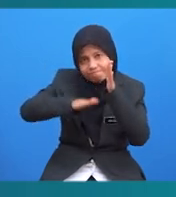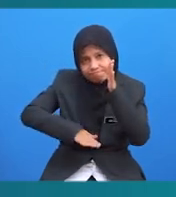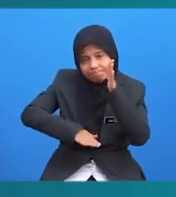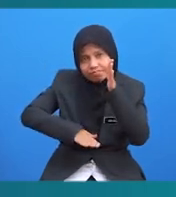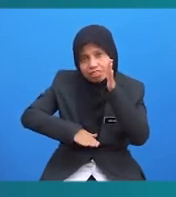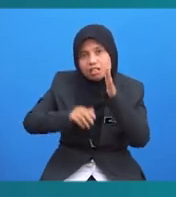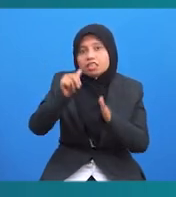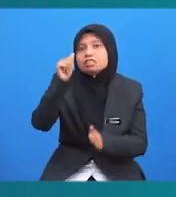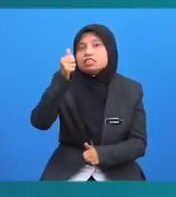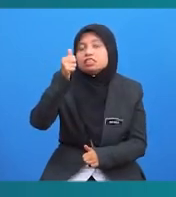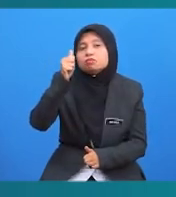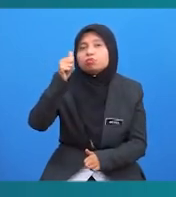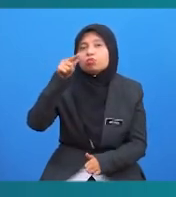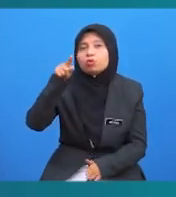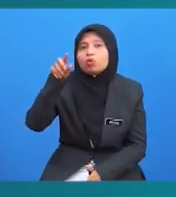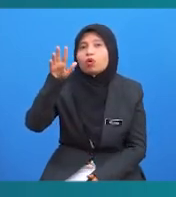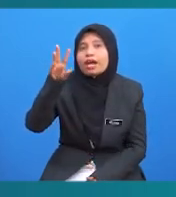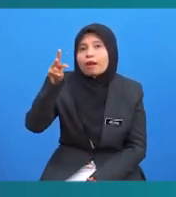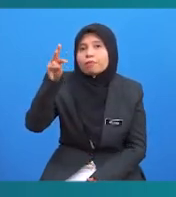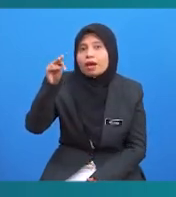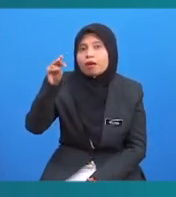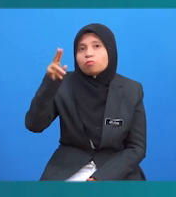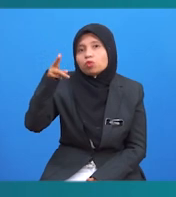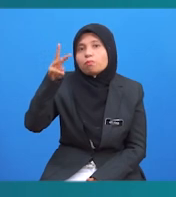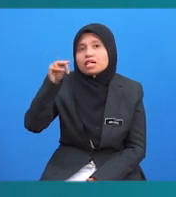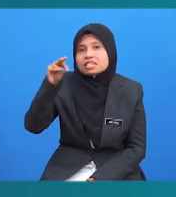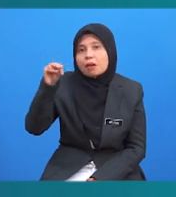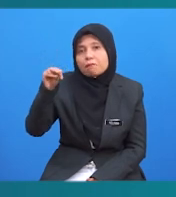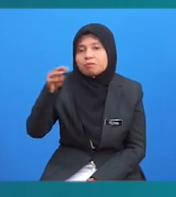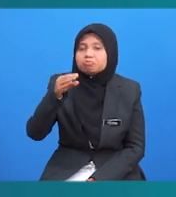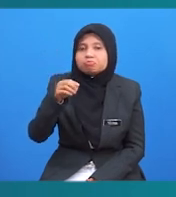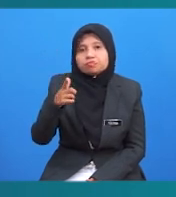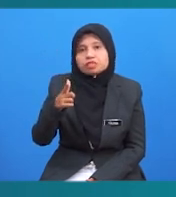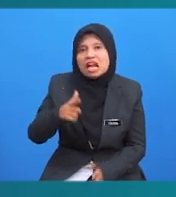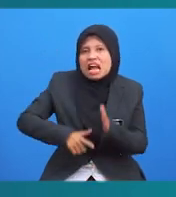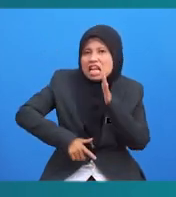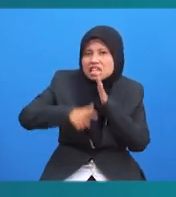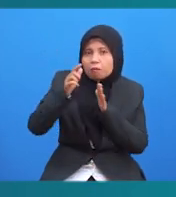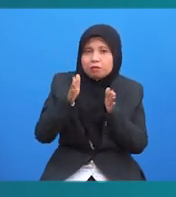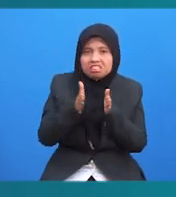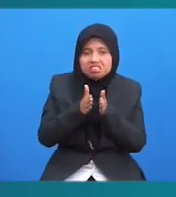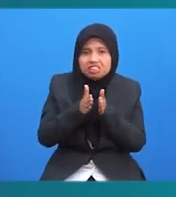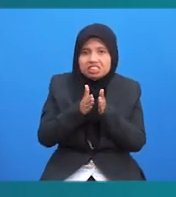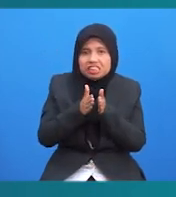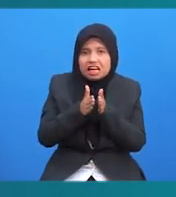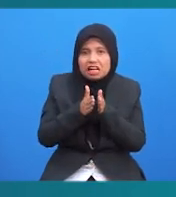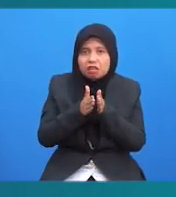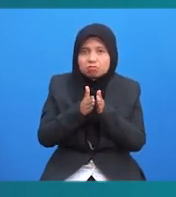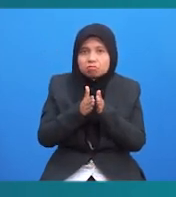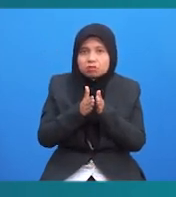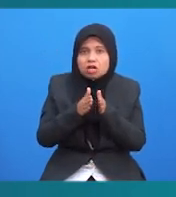seperti 10mm, 11mm dan 12mm. Dan lebih kecil angka jarak